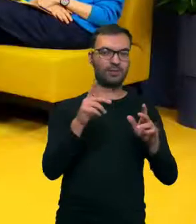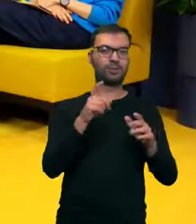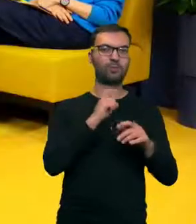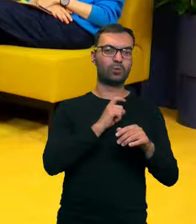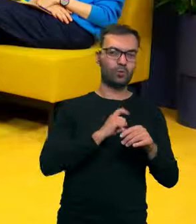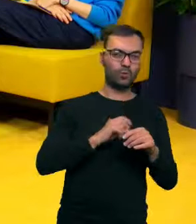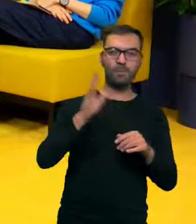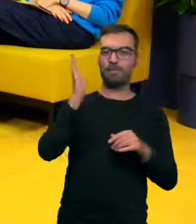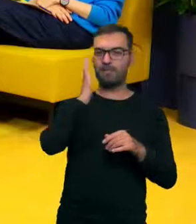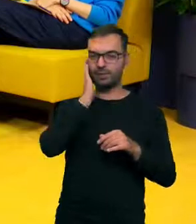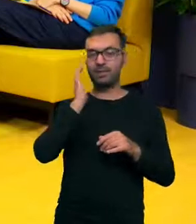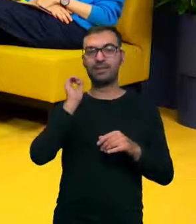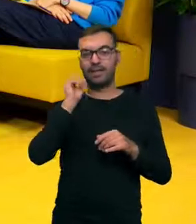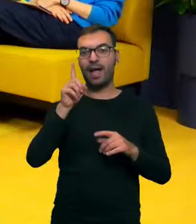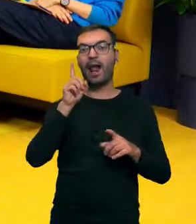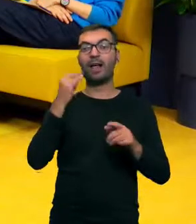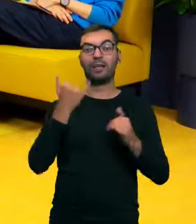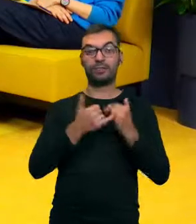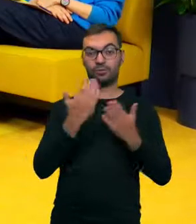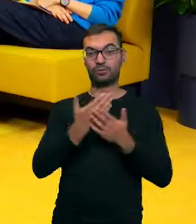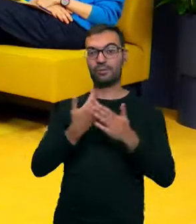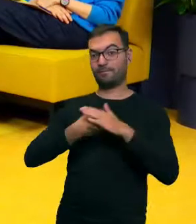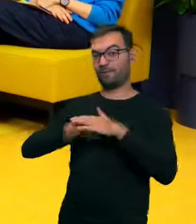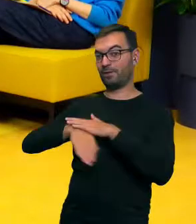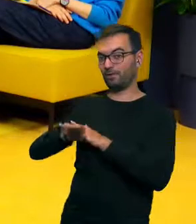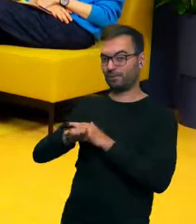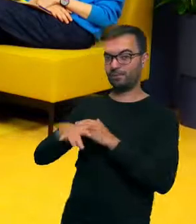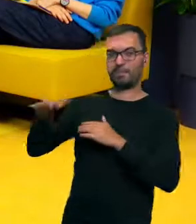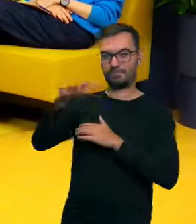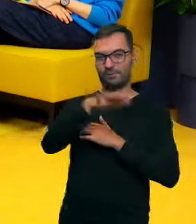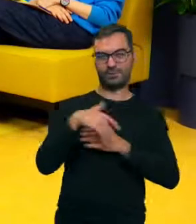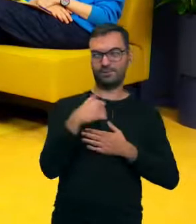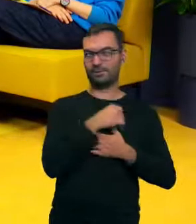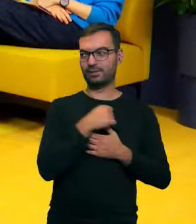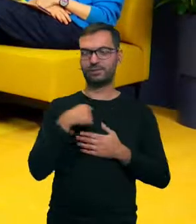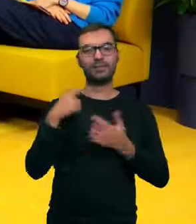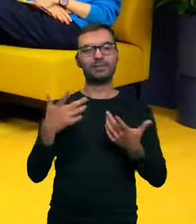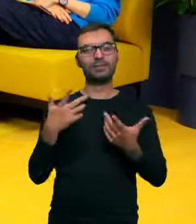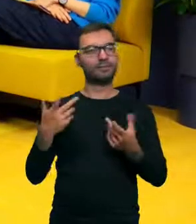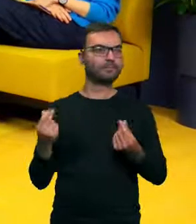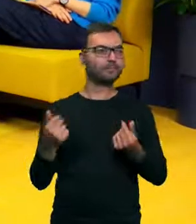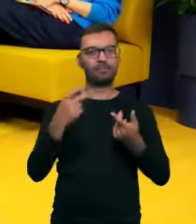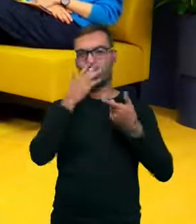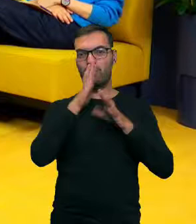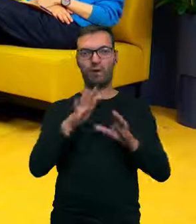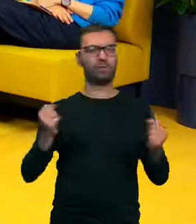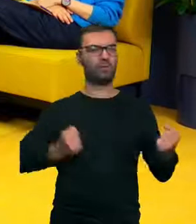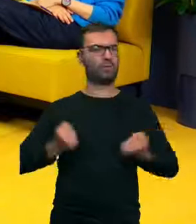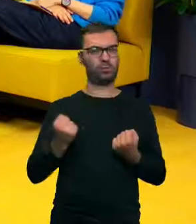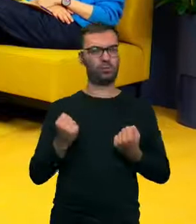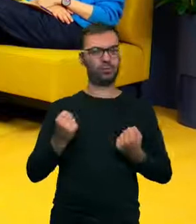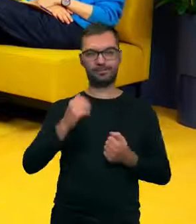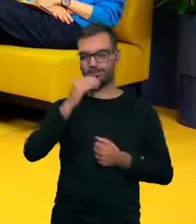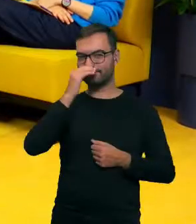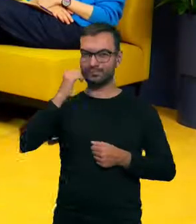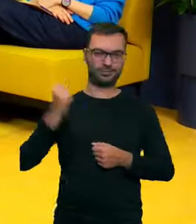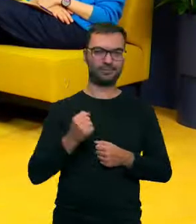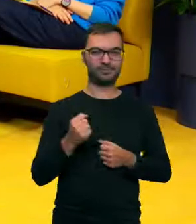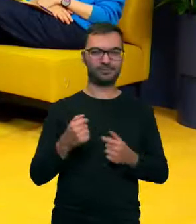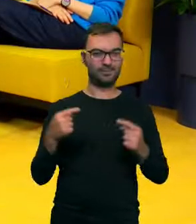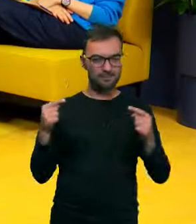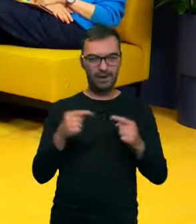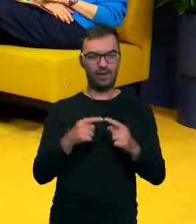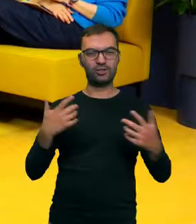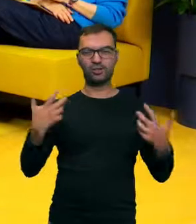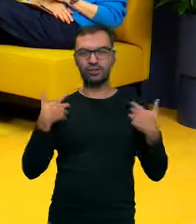natomiast zależało nam na tym, że jak już wychodzimy w plener, jest to jakiś plener warszawski, no to żeby on naprawdę bił jakby pełnią życia, też